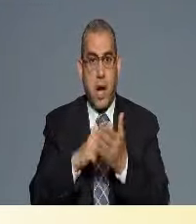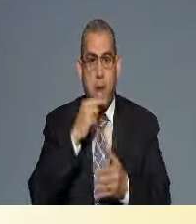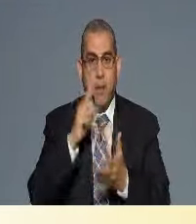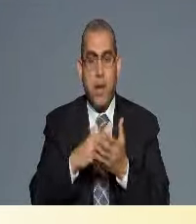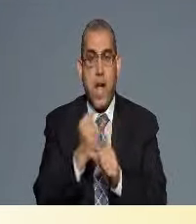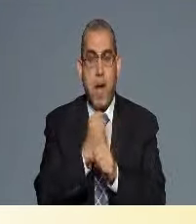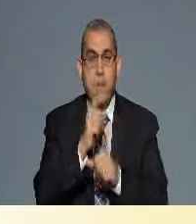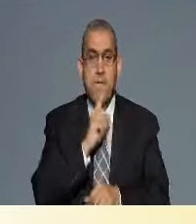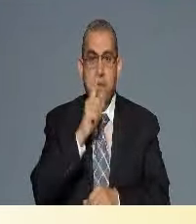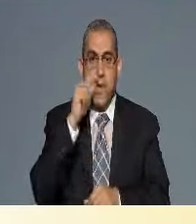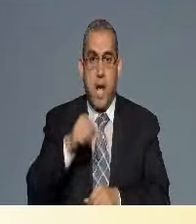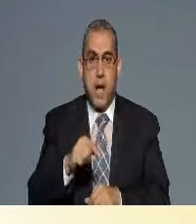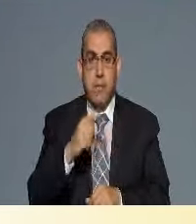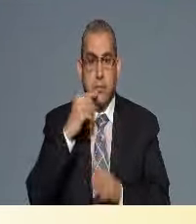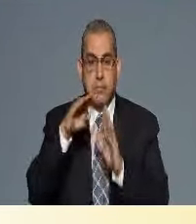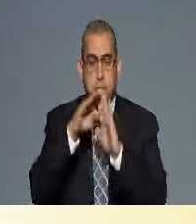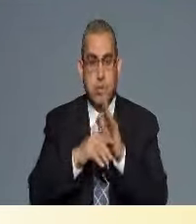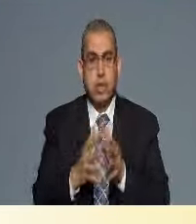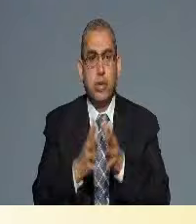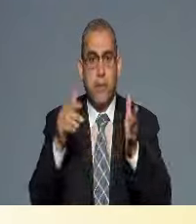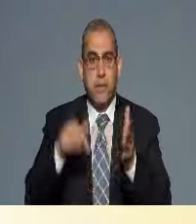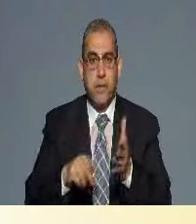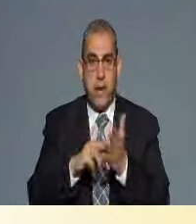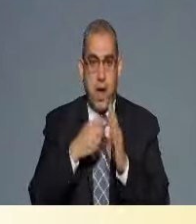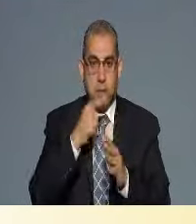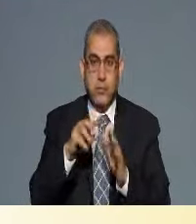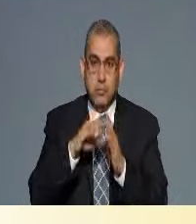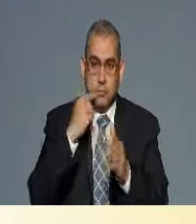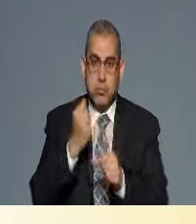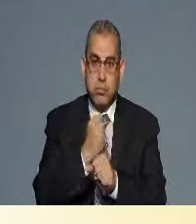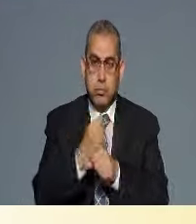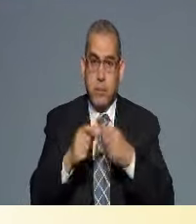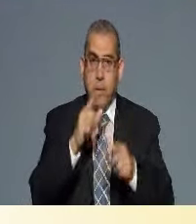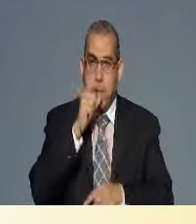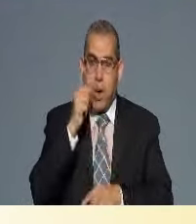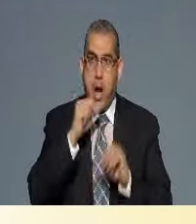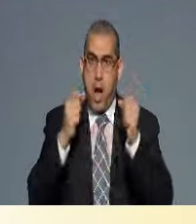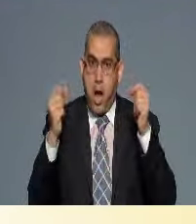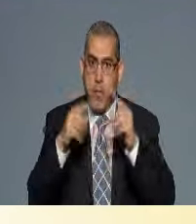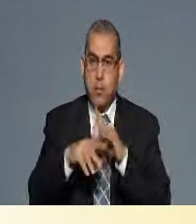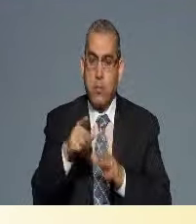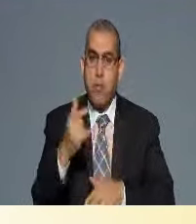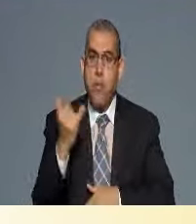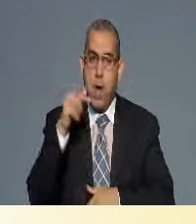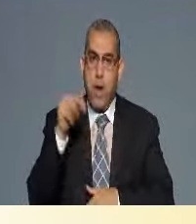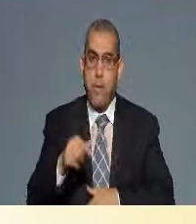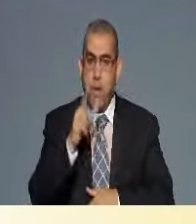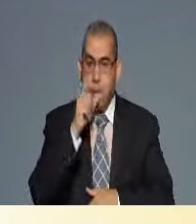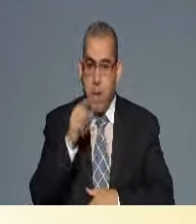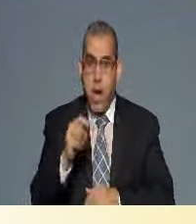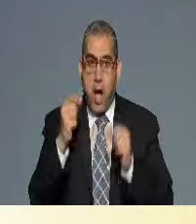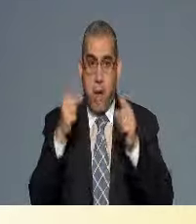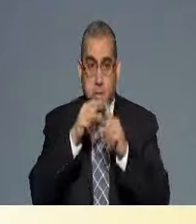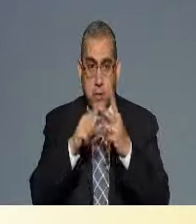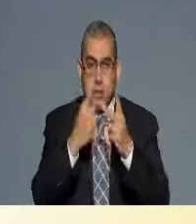فاحنا بنتكلم عن منظومة كبيرة جدا للإسكادا سيستم، التحكم في المياه والطاقة، لأن ده أمر كبير جدا. المياه والطاقة في هذا